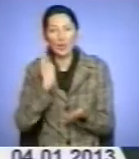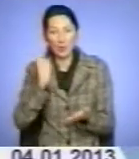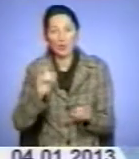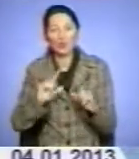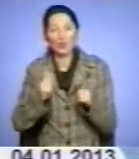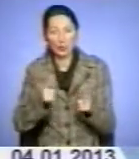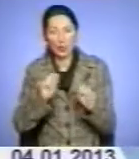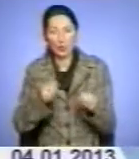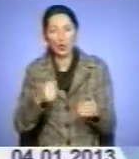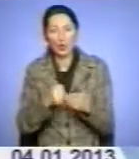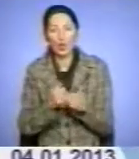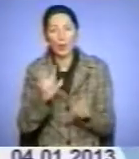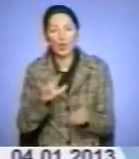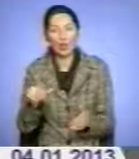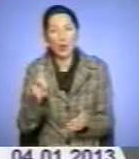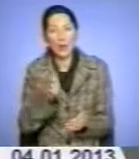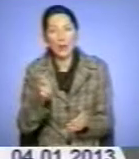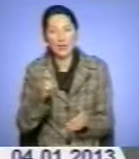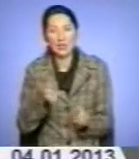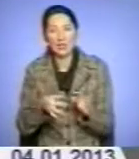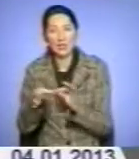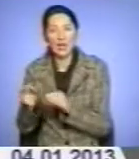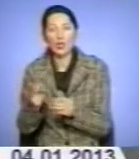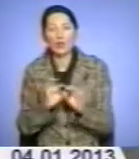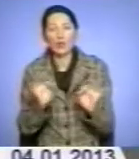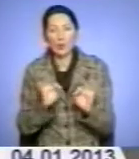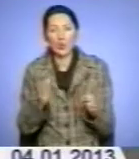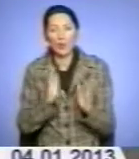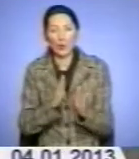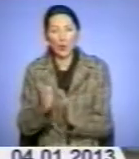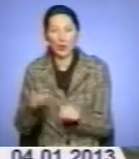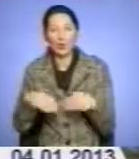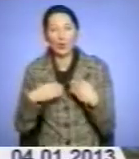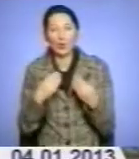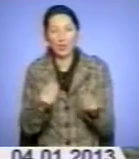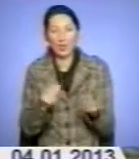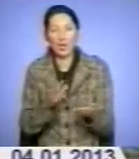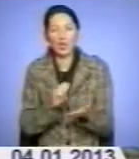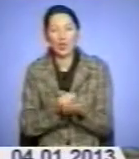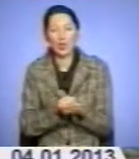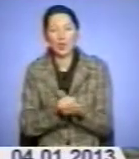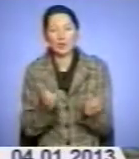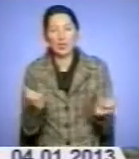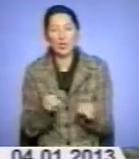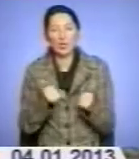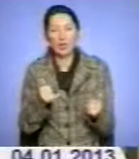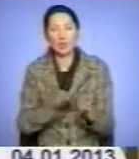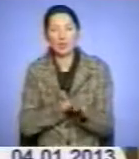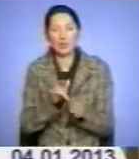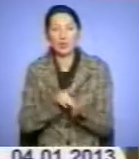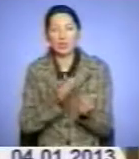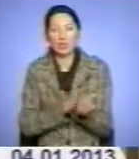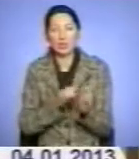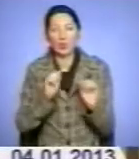зможуть до 5 березня. З детальною інформацією про порядок подання документів, необхідних для здійснення реєстрації, можна ознайомитися